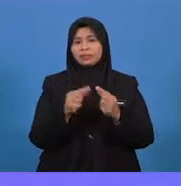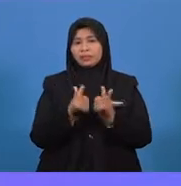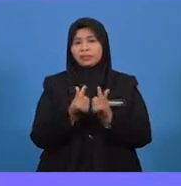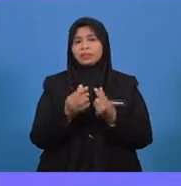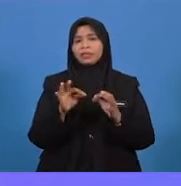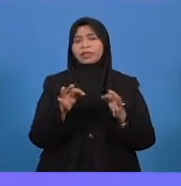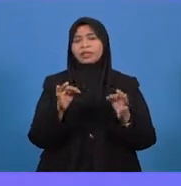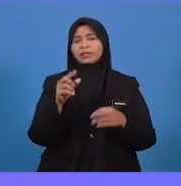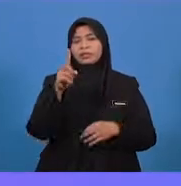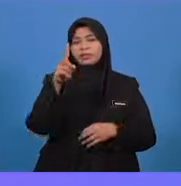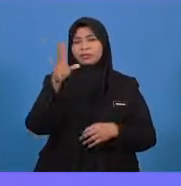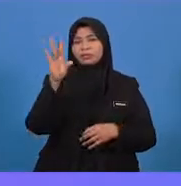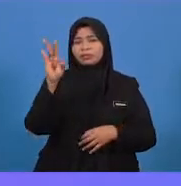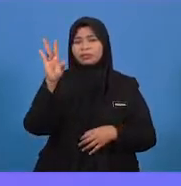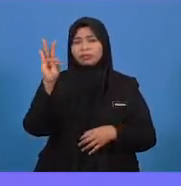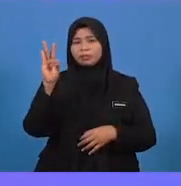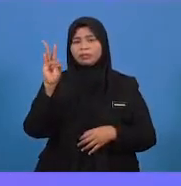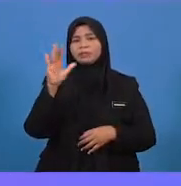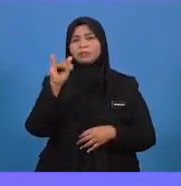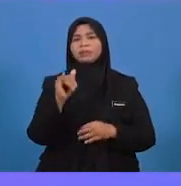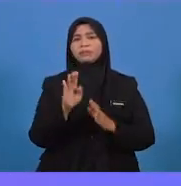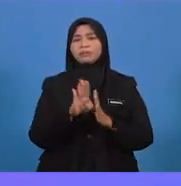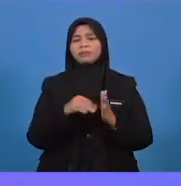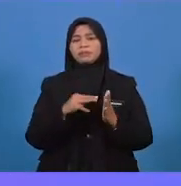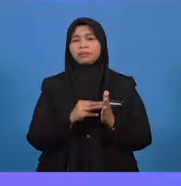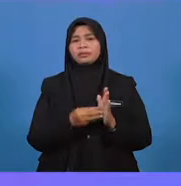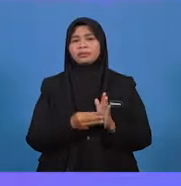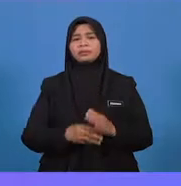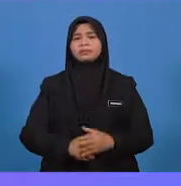ayat 177 yang berbunyi,